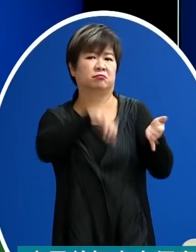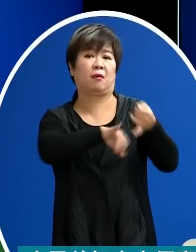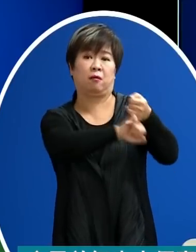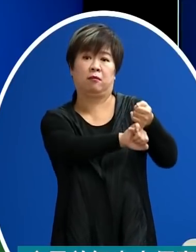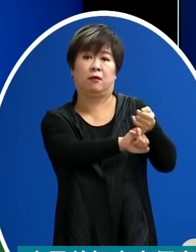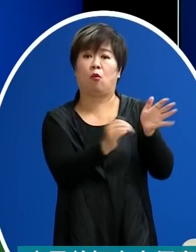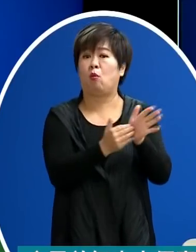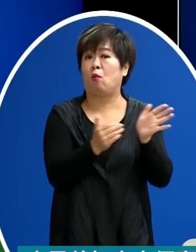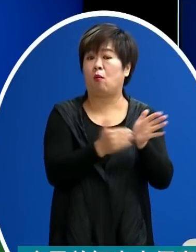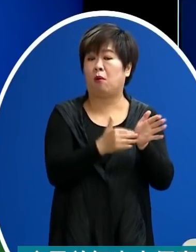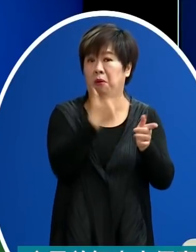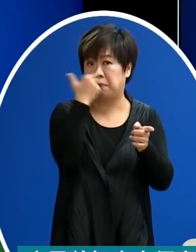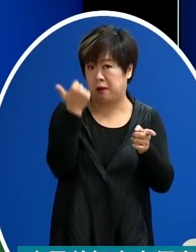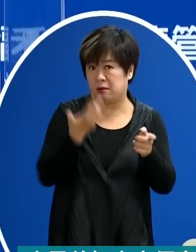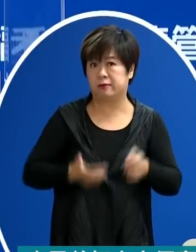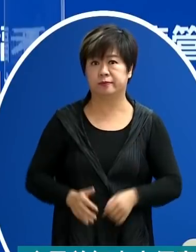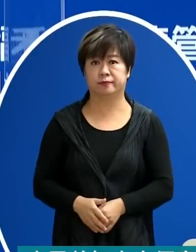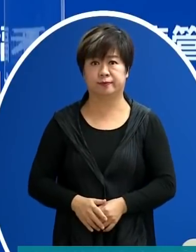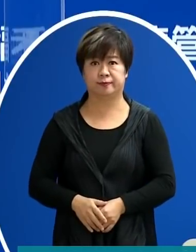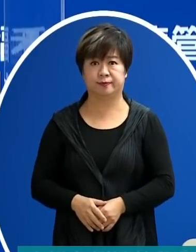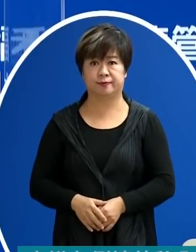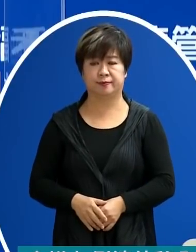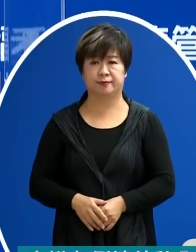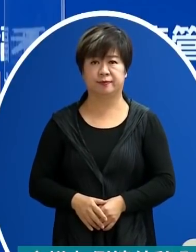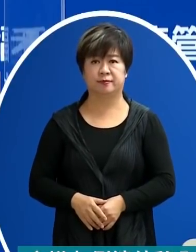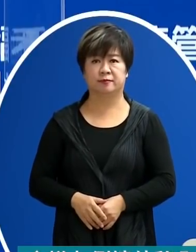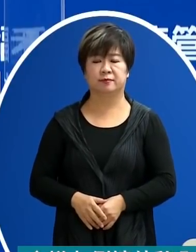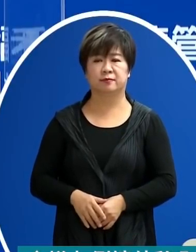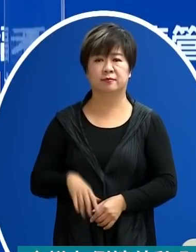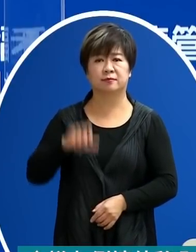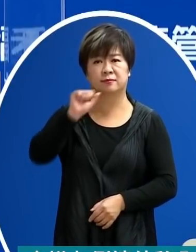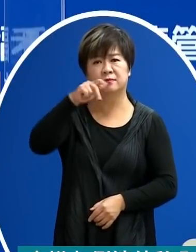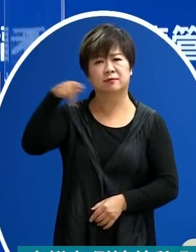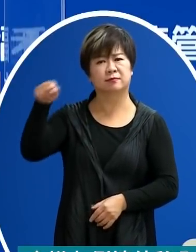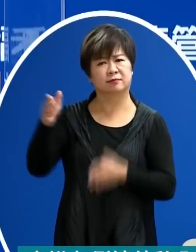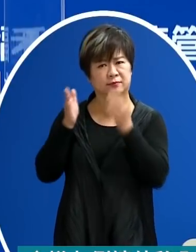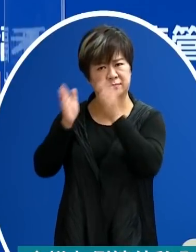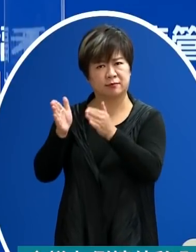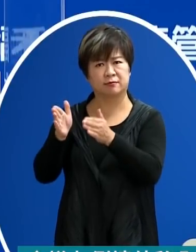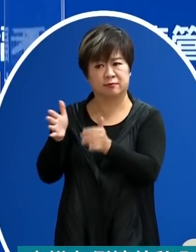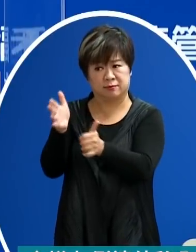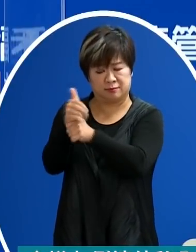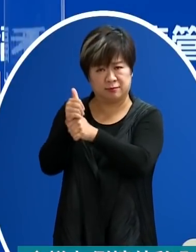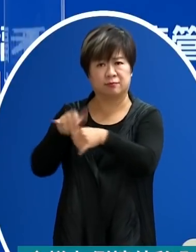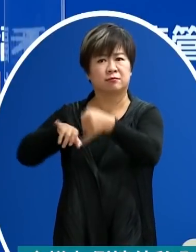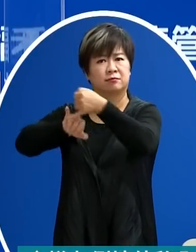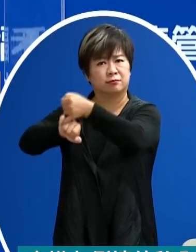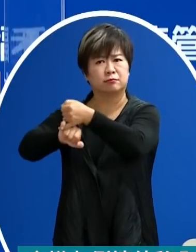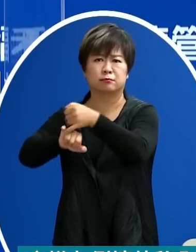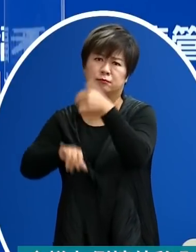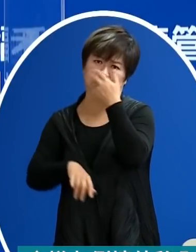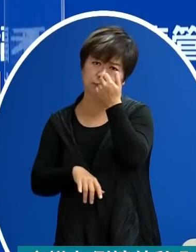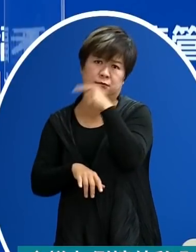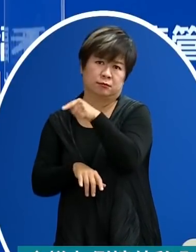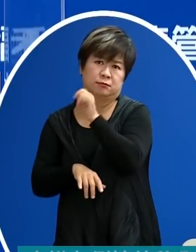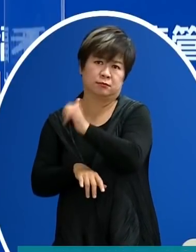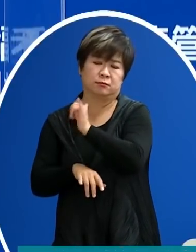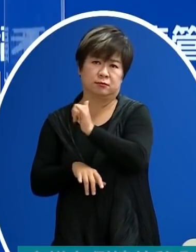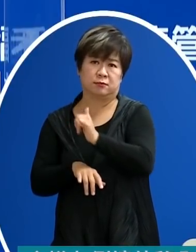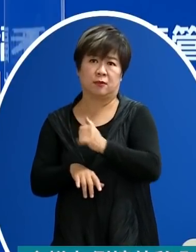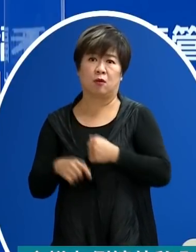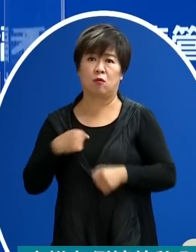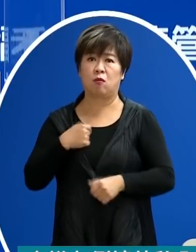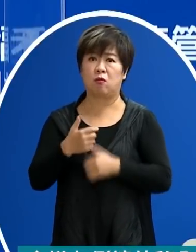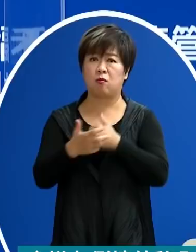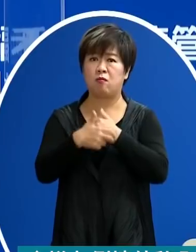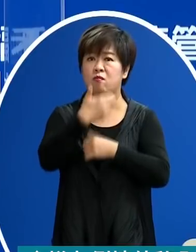再透过这个平台了？谢谢。 对，那透过平台就直接有一个平台让你预约嘛，哈。那刚才我讲过，布利医